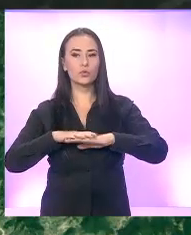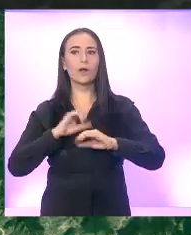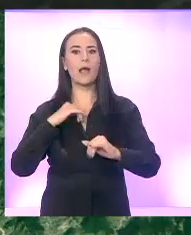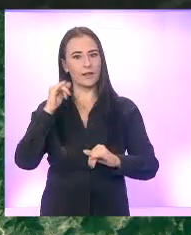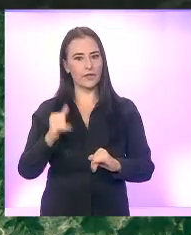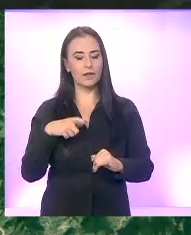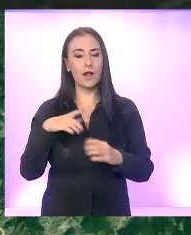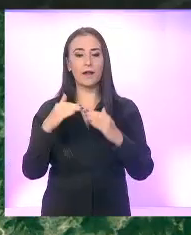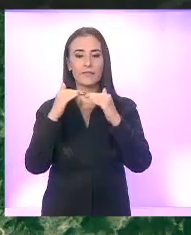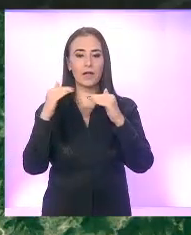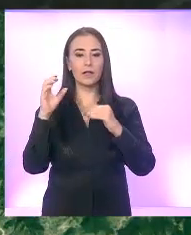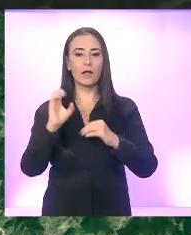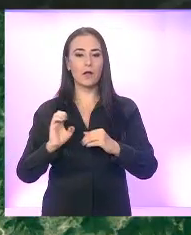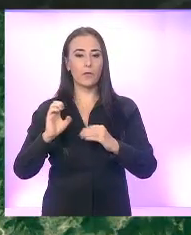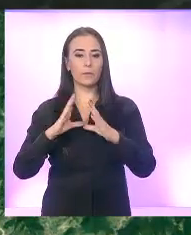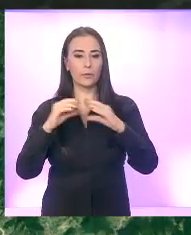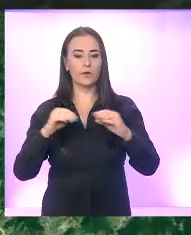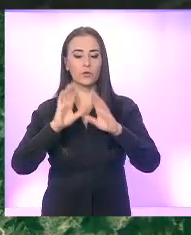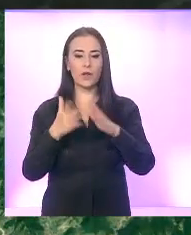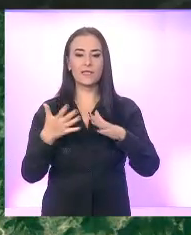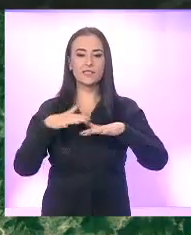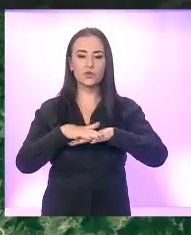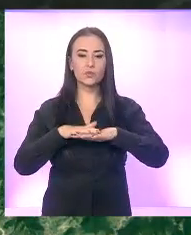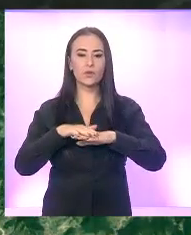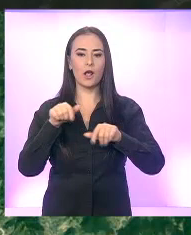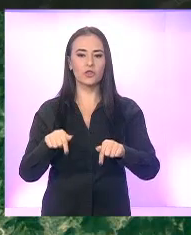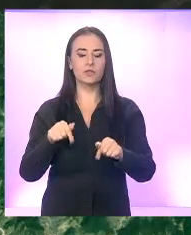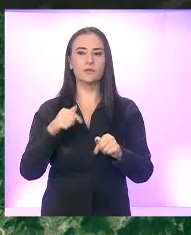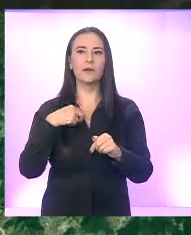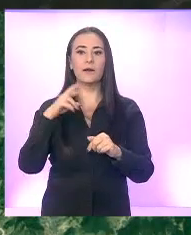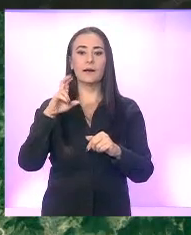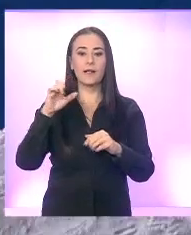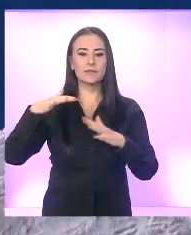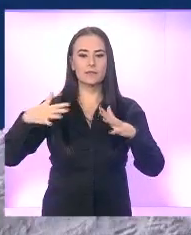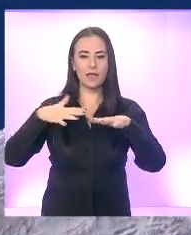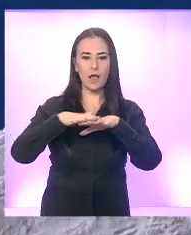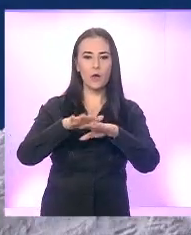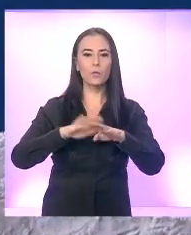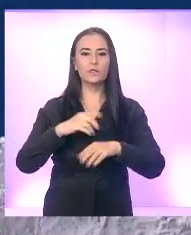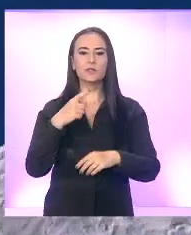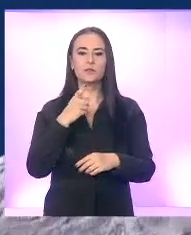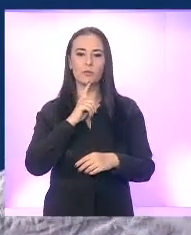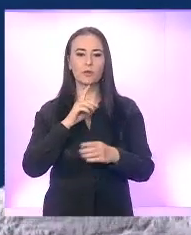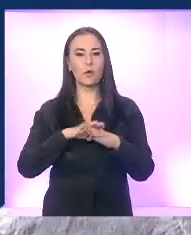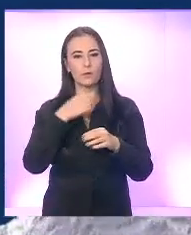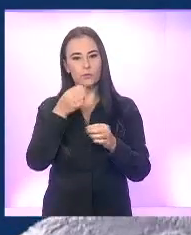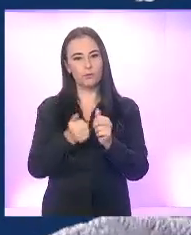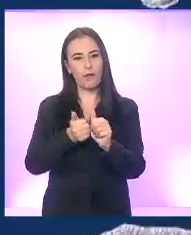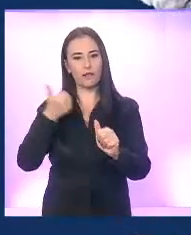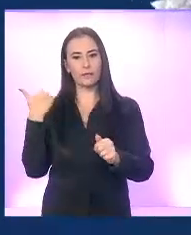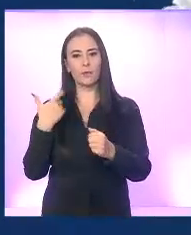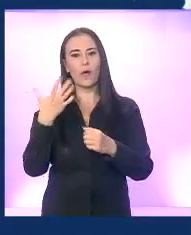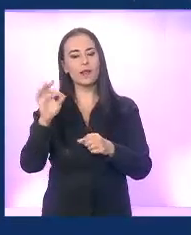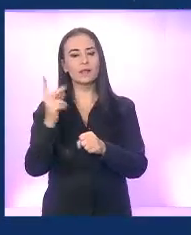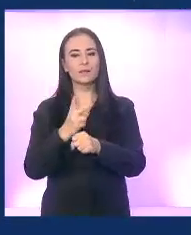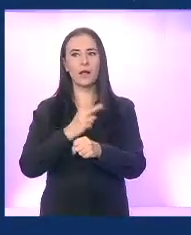problemă a României este în momentul de față infrastructura feroviară. Suntem, cum spuneam și mai devreme, la an lumină față de alte